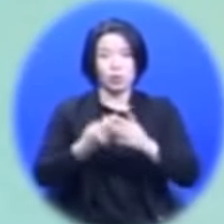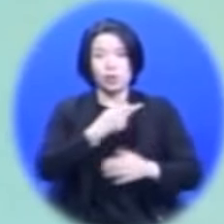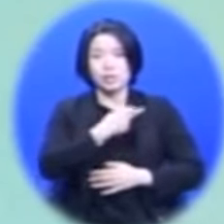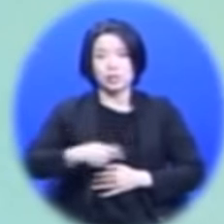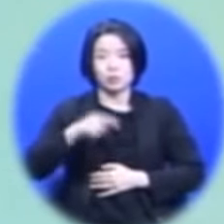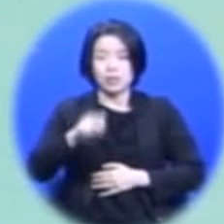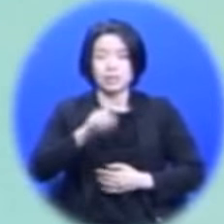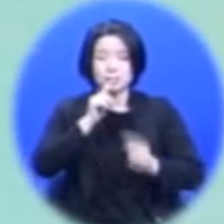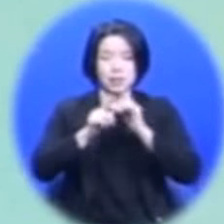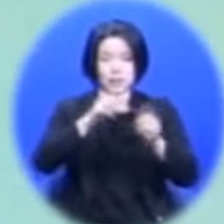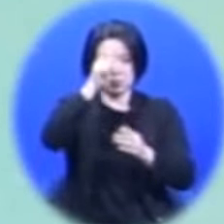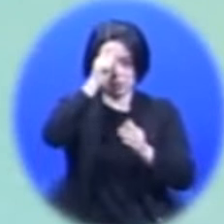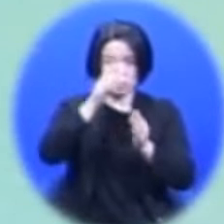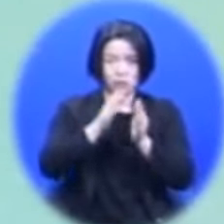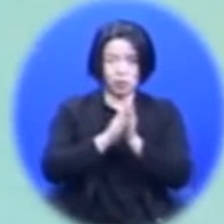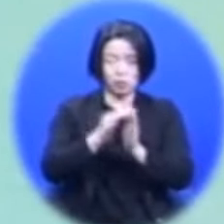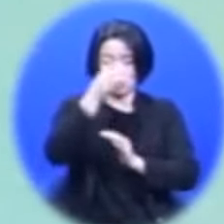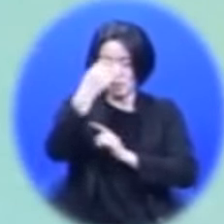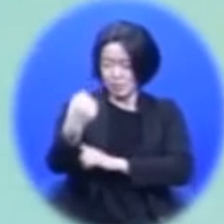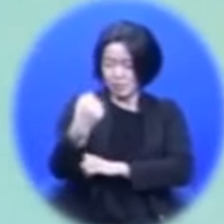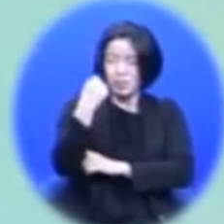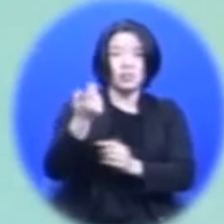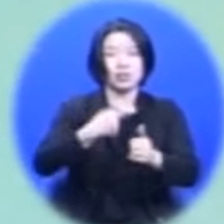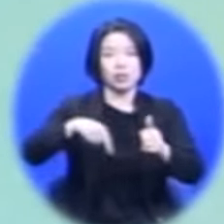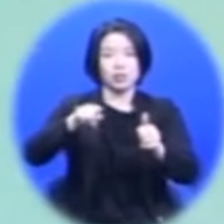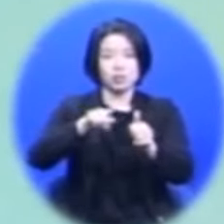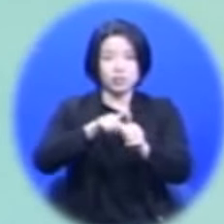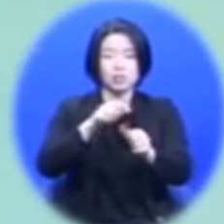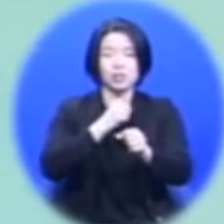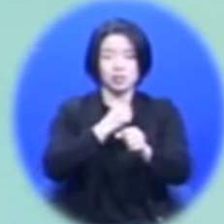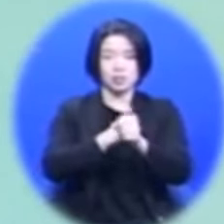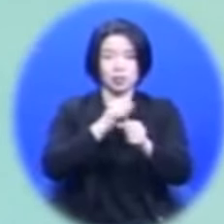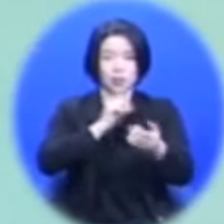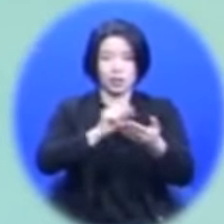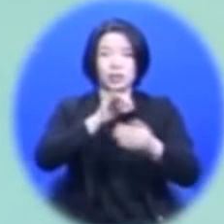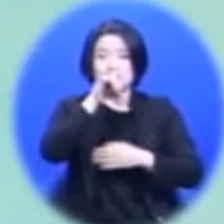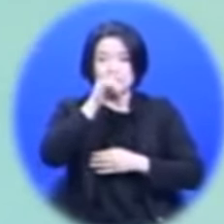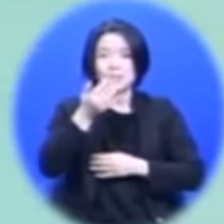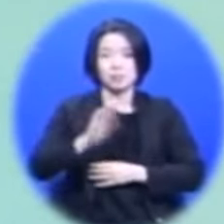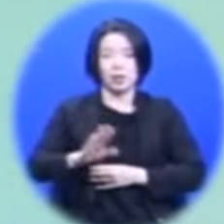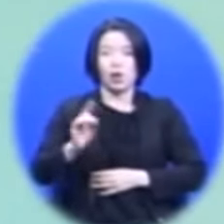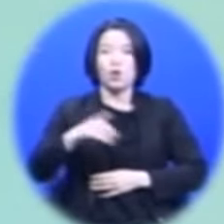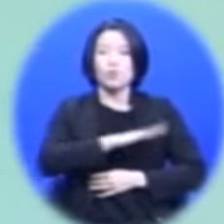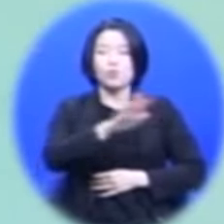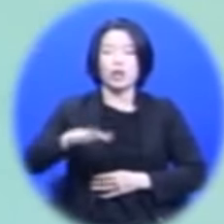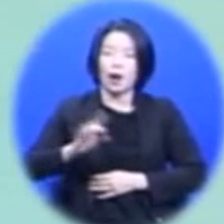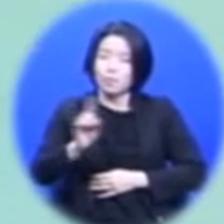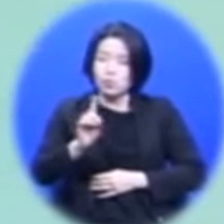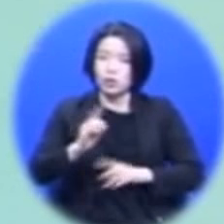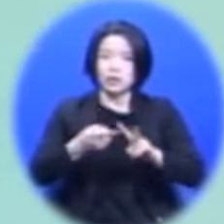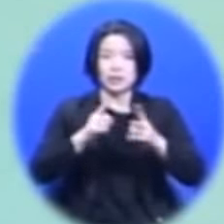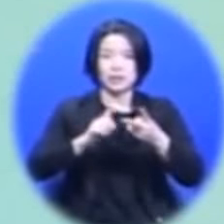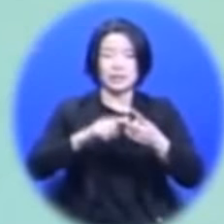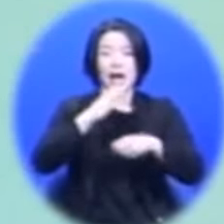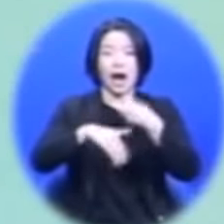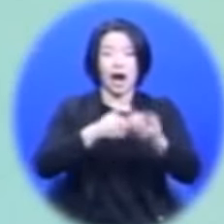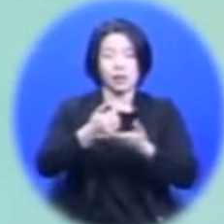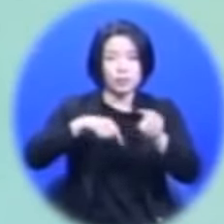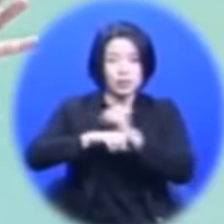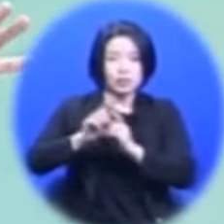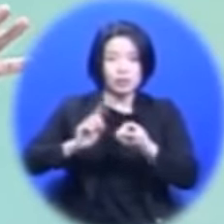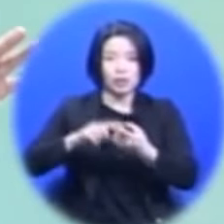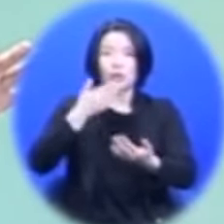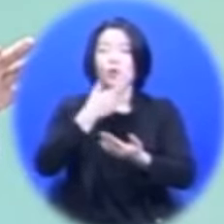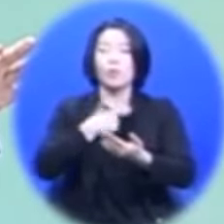말씀을 기도의 능력에 의지해서 하시기도 했지만, 우리가 무엇이든지 하나님의 뜻대로 구하면